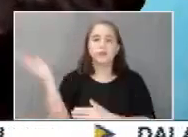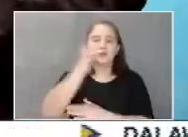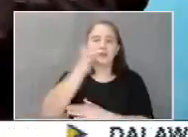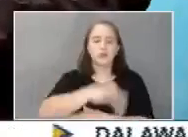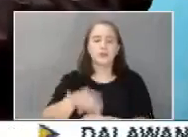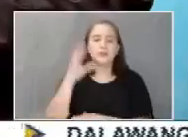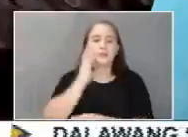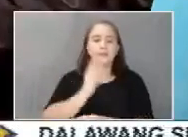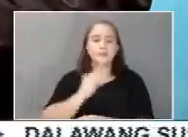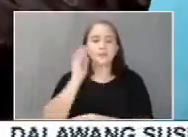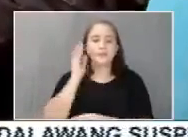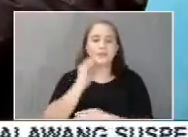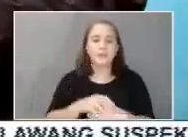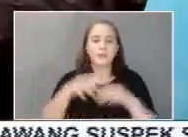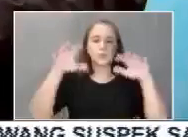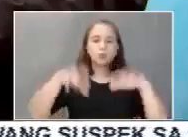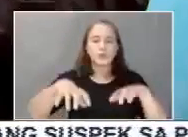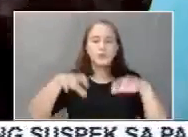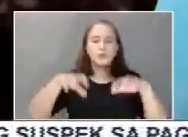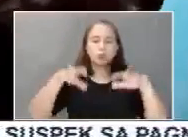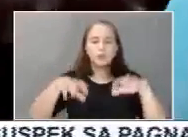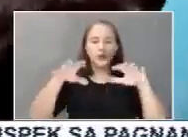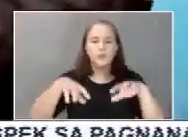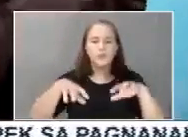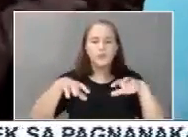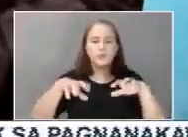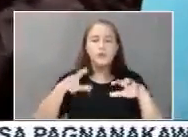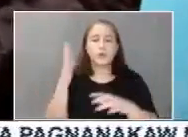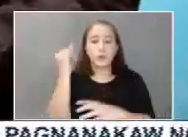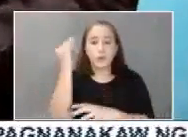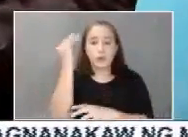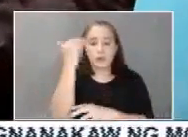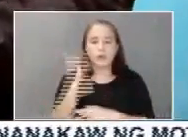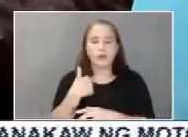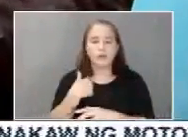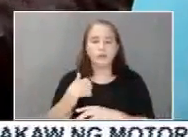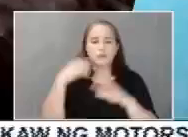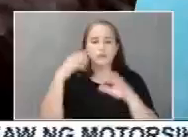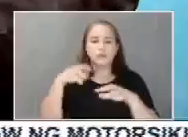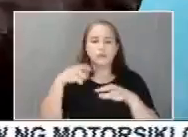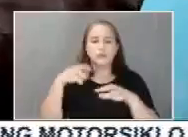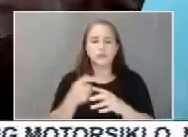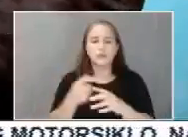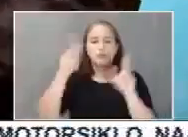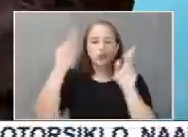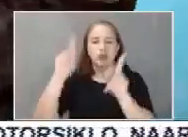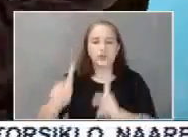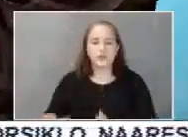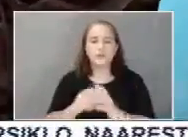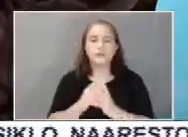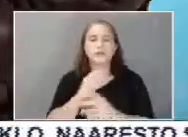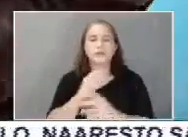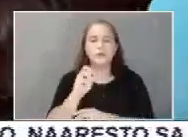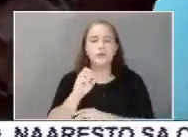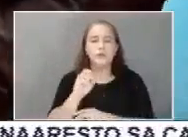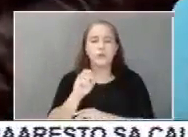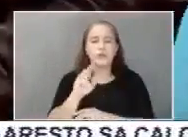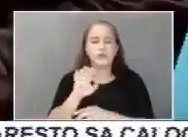Samantalang 31 degrees naman sa Palawan at 27 degrees Celsius naman sa Baguio City. Dito naman sa